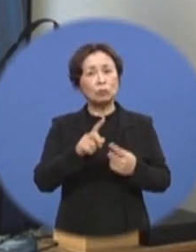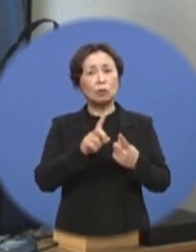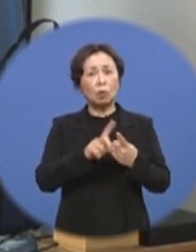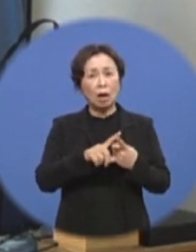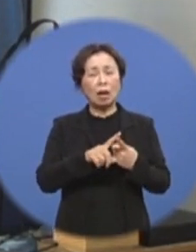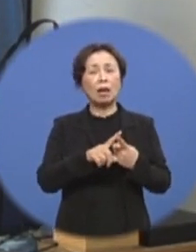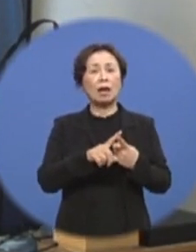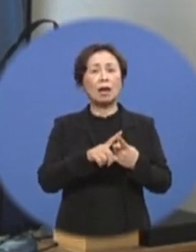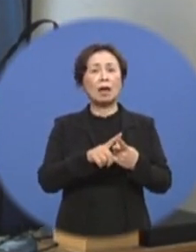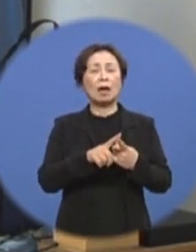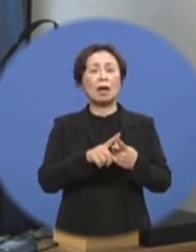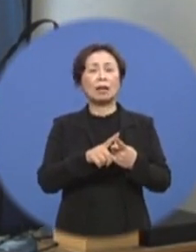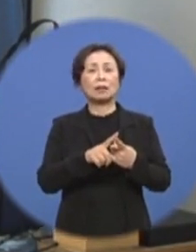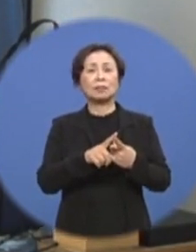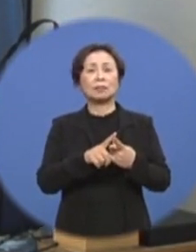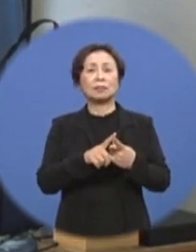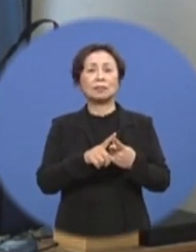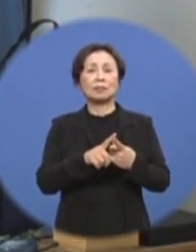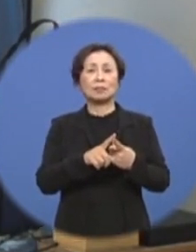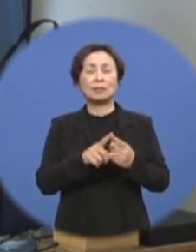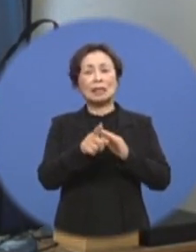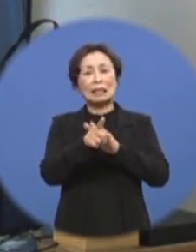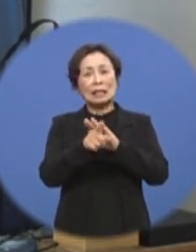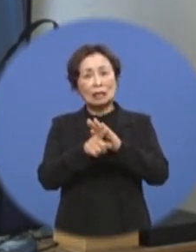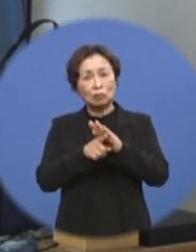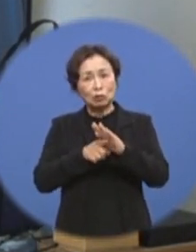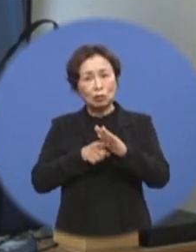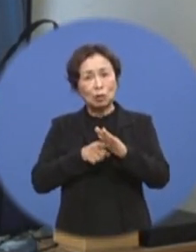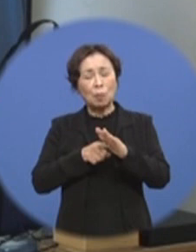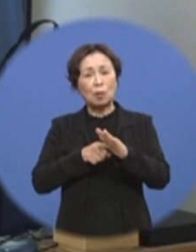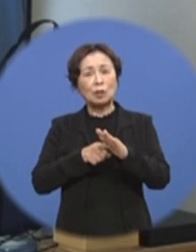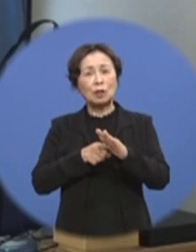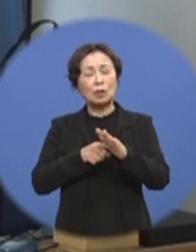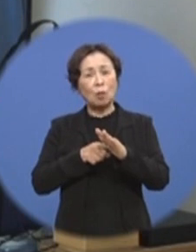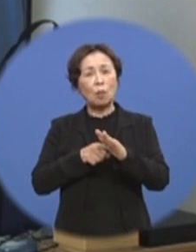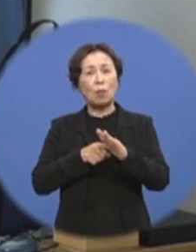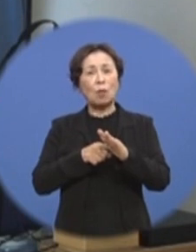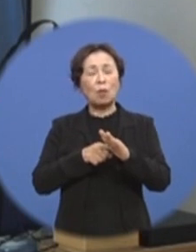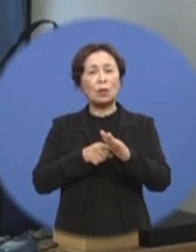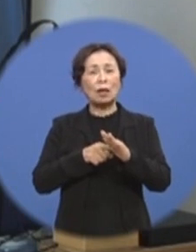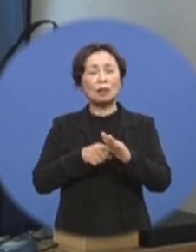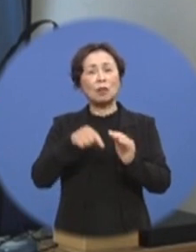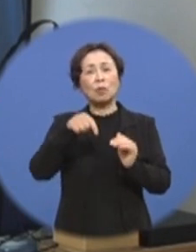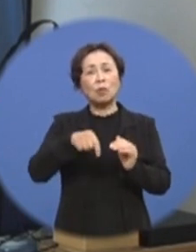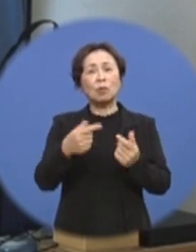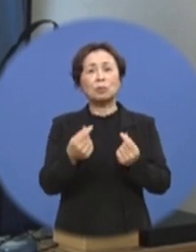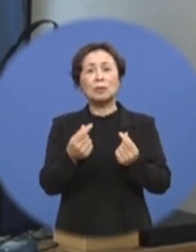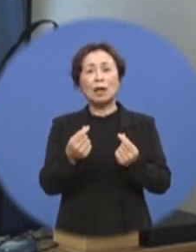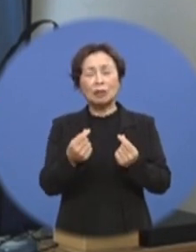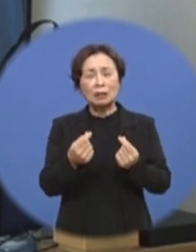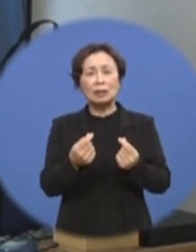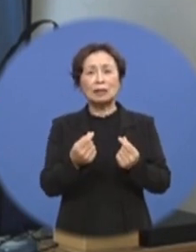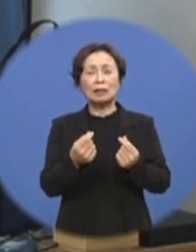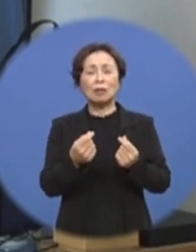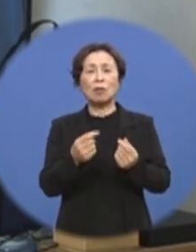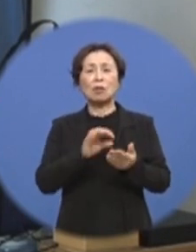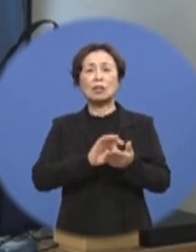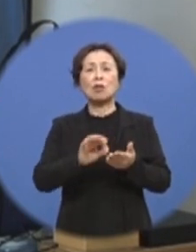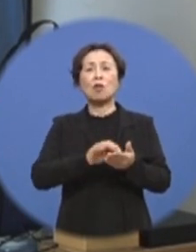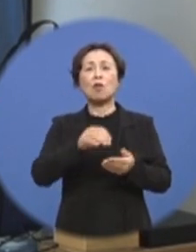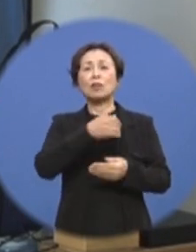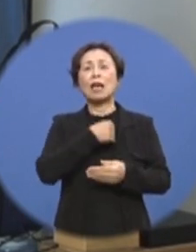の何かそのまあここをでもそうだと思うんですけどいろんな多分利用できる場所があるので